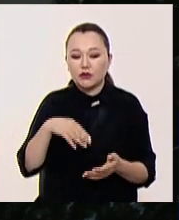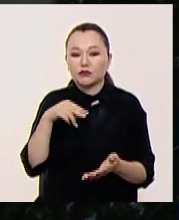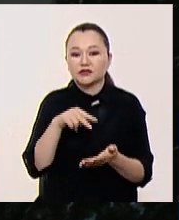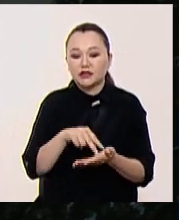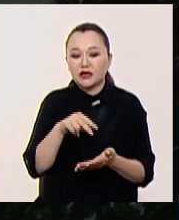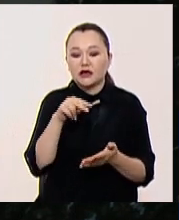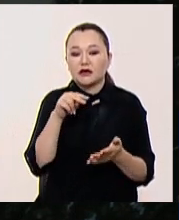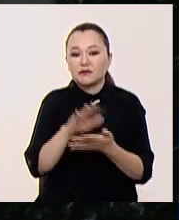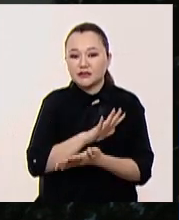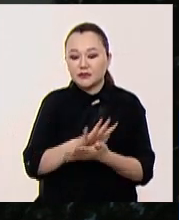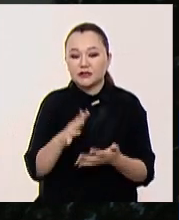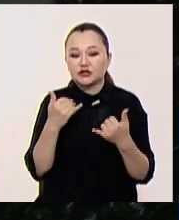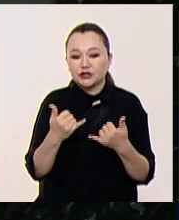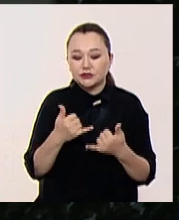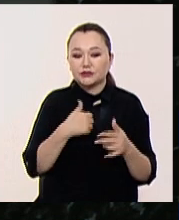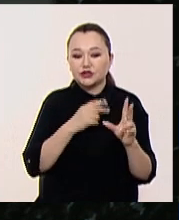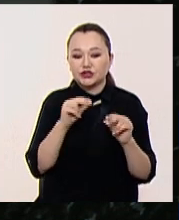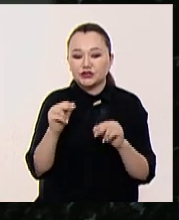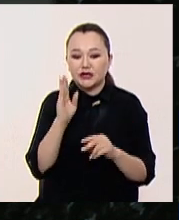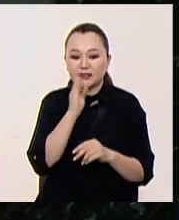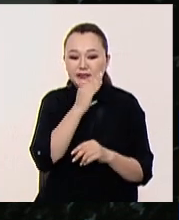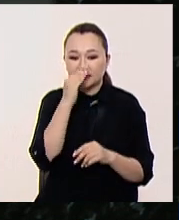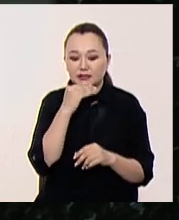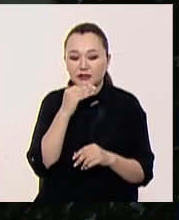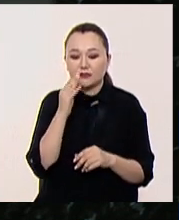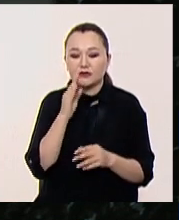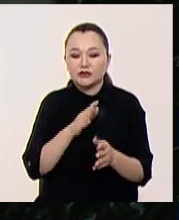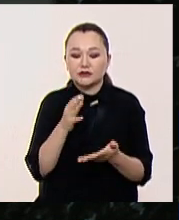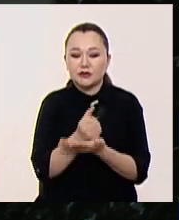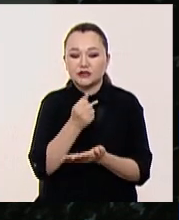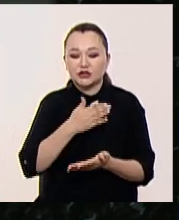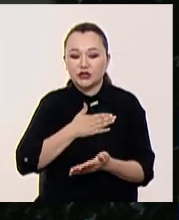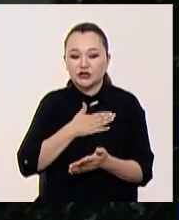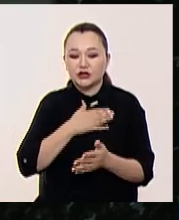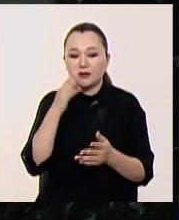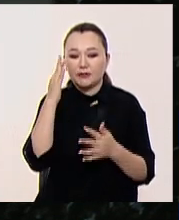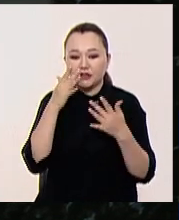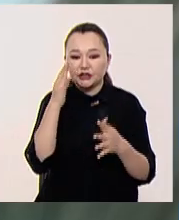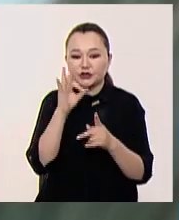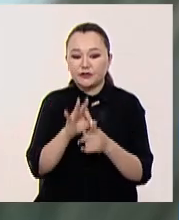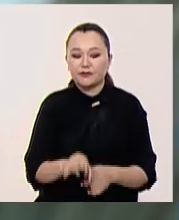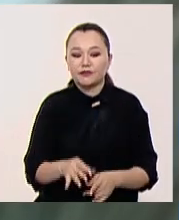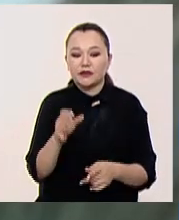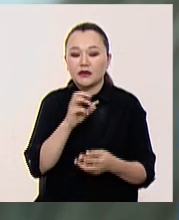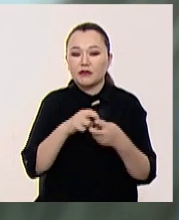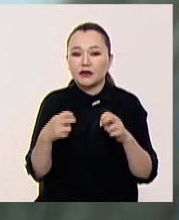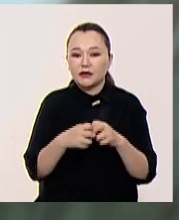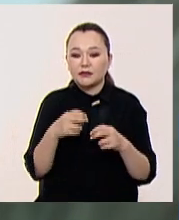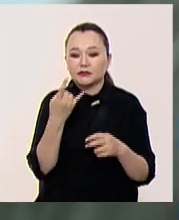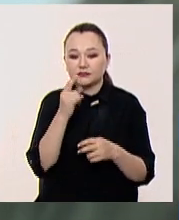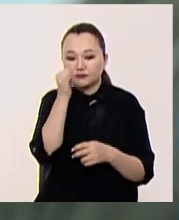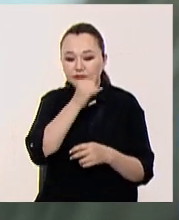на квоту, и теперь вот мы счастливые родители. Сбылась наша заветная мечта. Проблема бесплодия